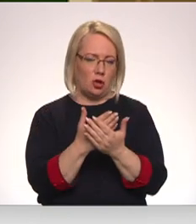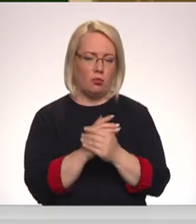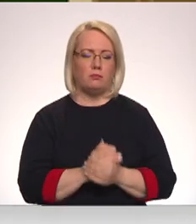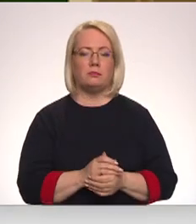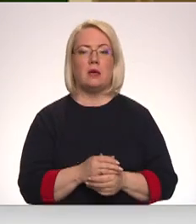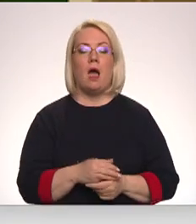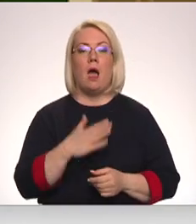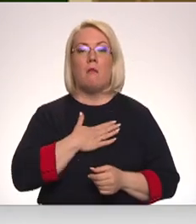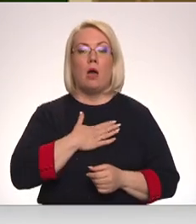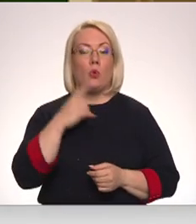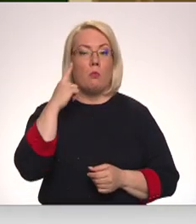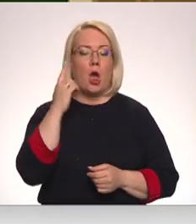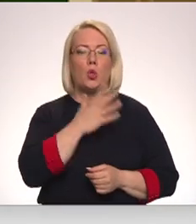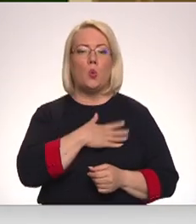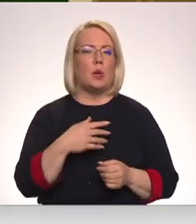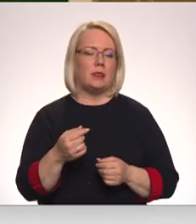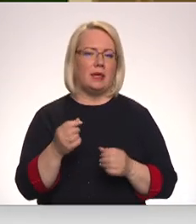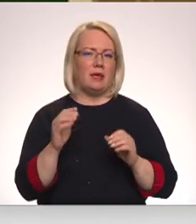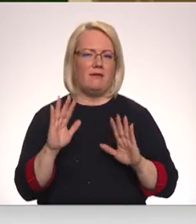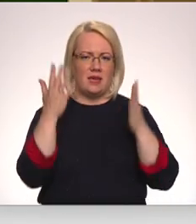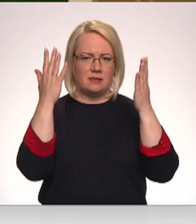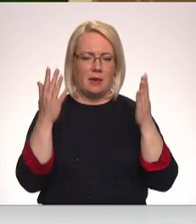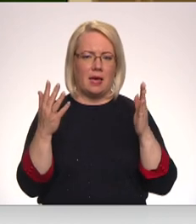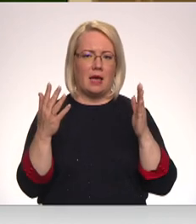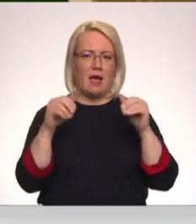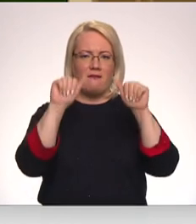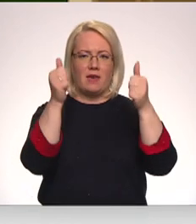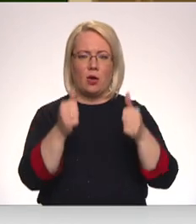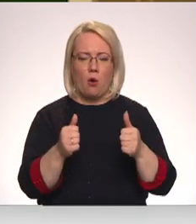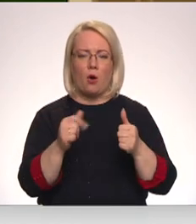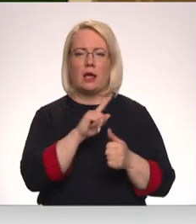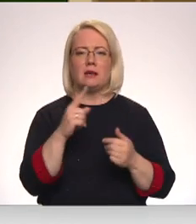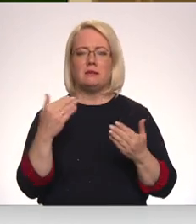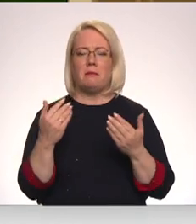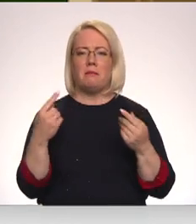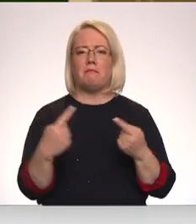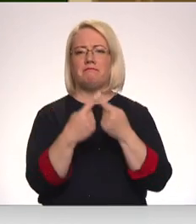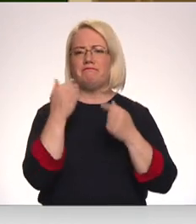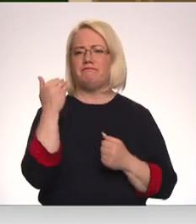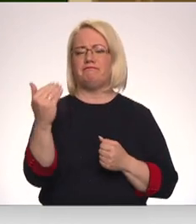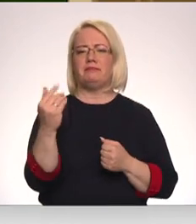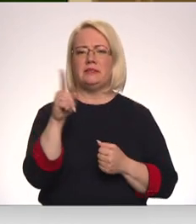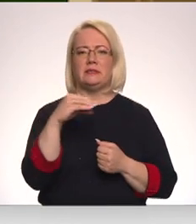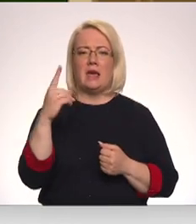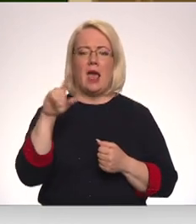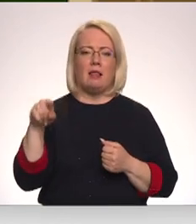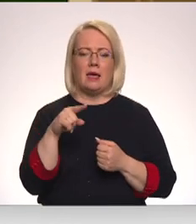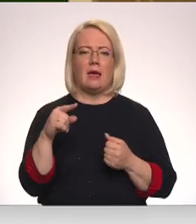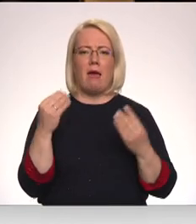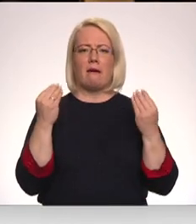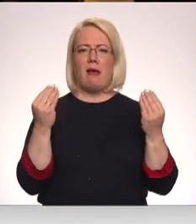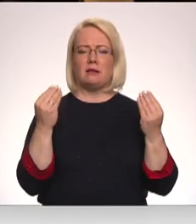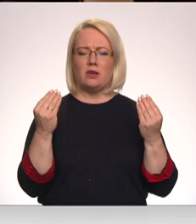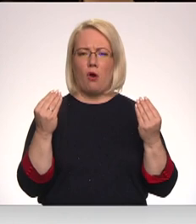izdevusies figūra, tāda, kas piestāv Sēlijai. Gracios, smalks dzīvnieks, vienīgais